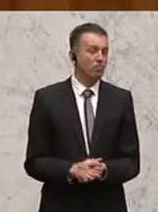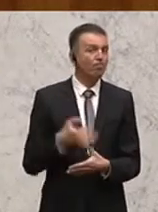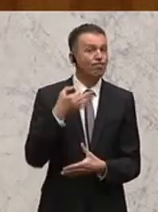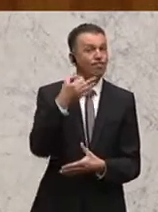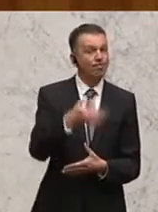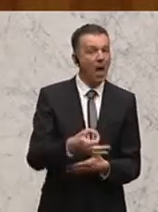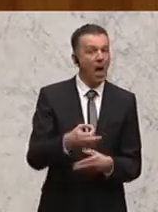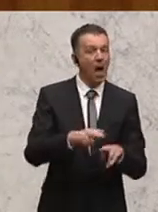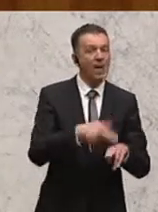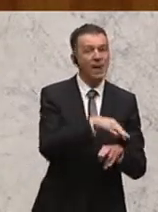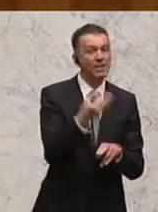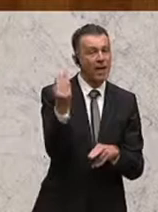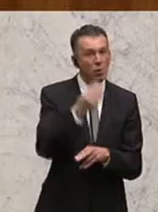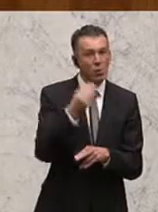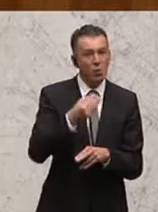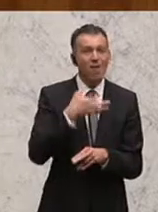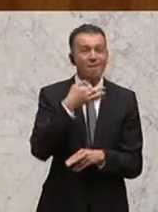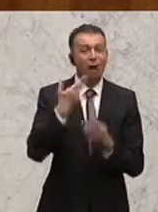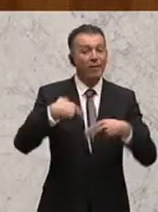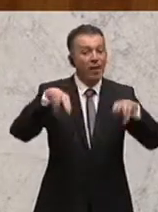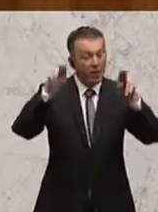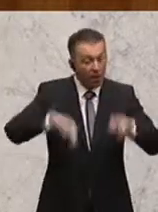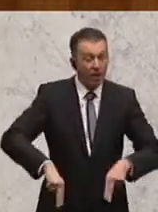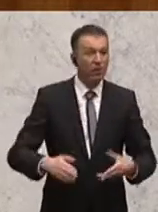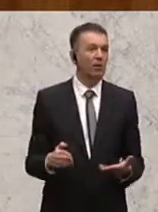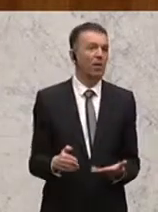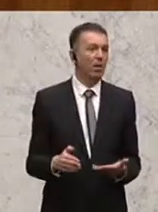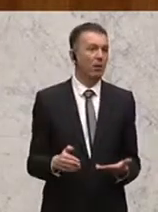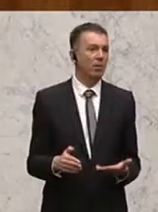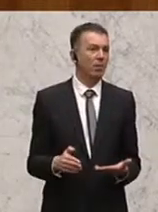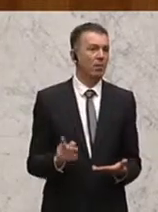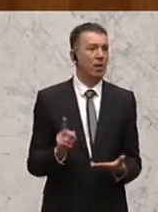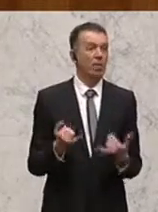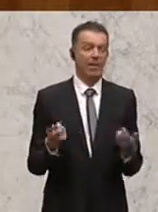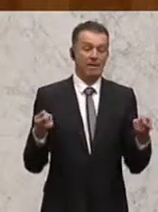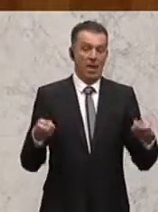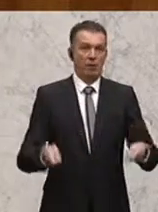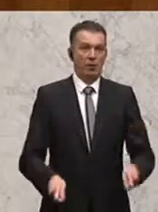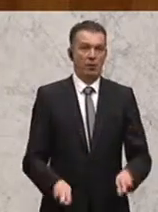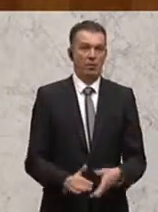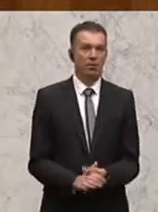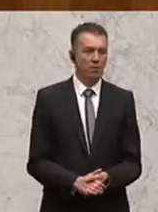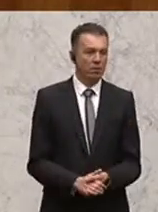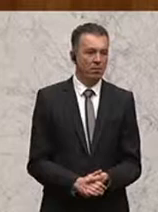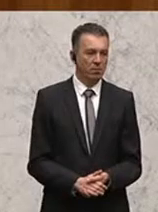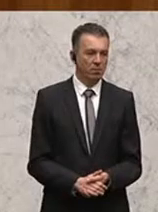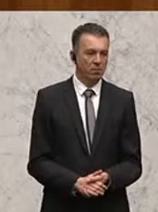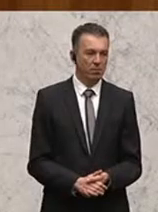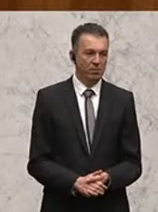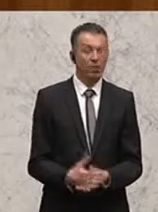Frage der Ganztagsschule, die Frage der Gerechtigkeit. Aber lassen Sie mich abschließend wieder eine